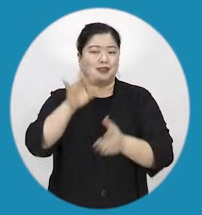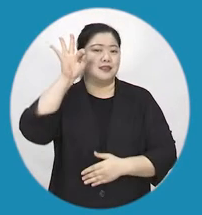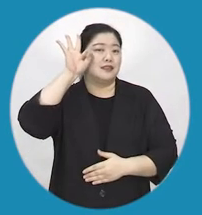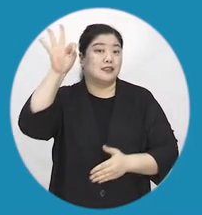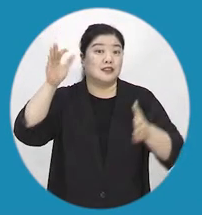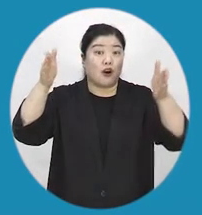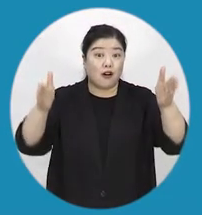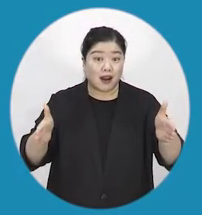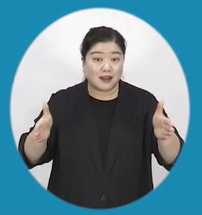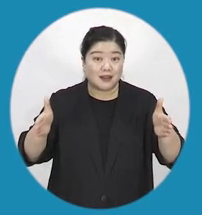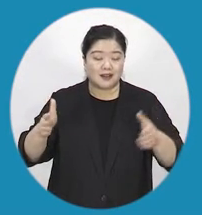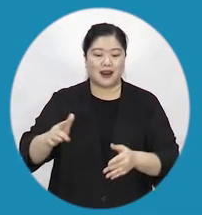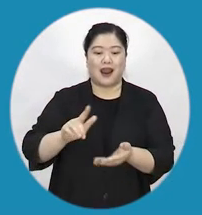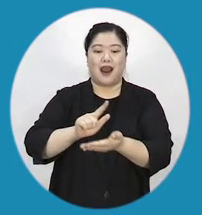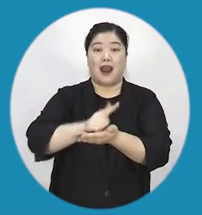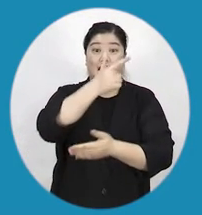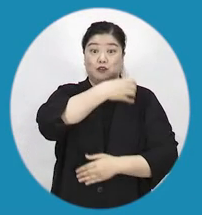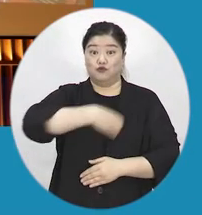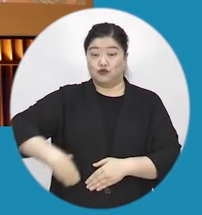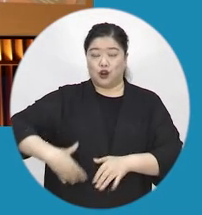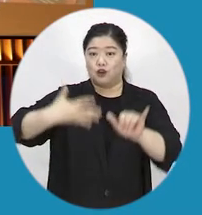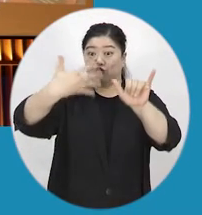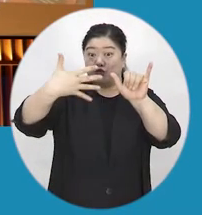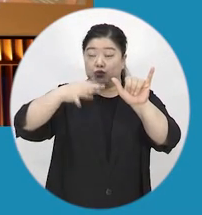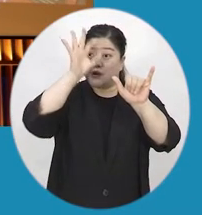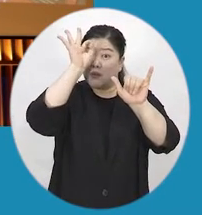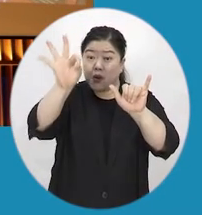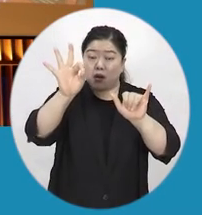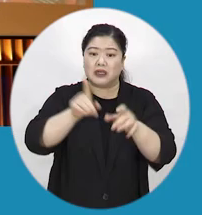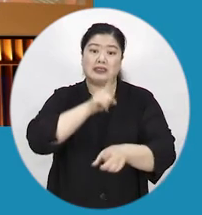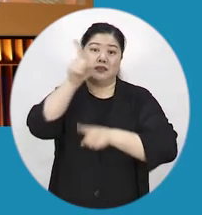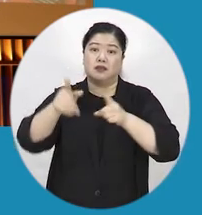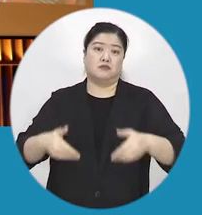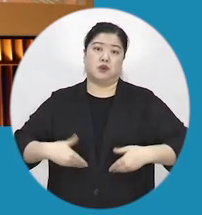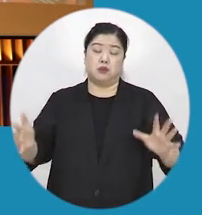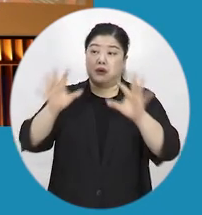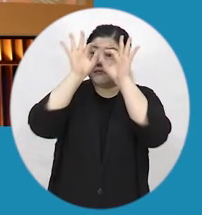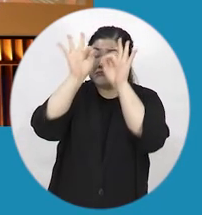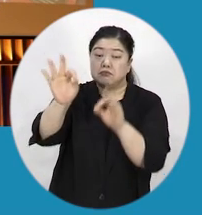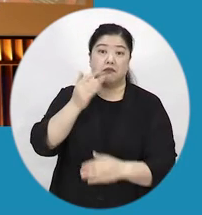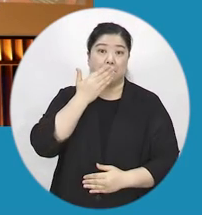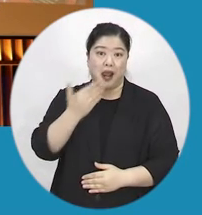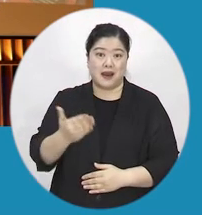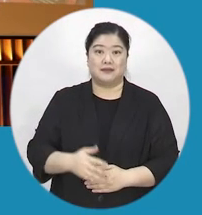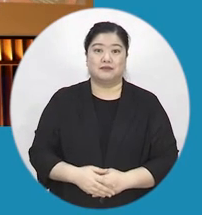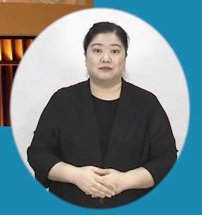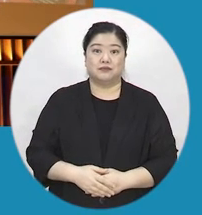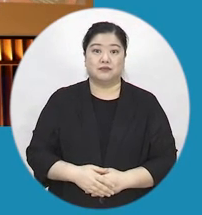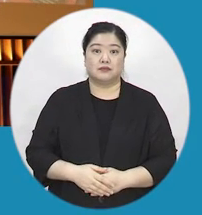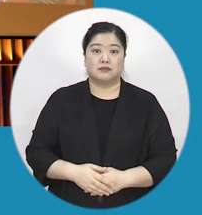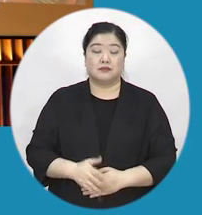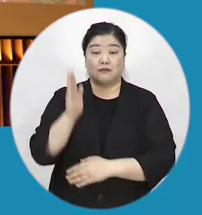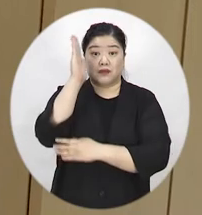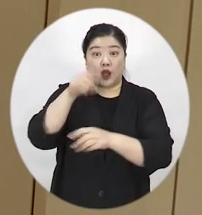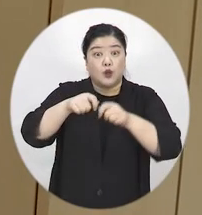강좌는 20일까지 열흘 동안 강서구청 유튜브 채널에서 사전 신청 없이 시청할 수 있습니다.